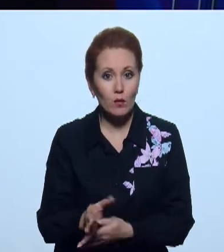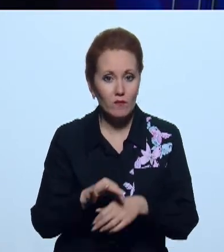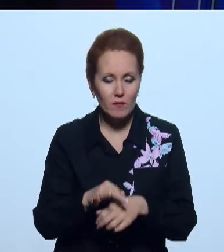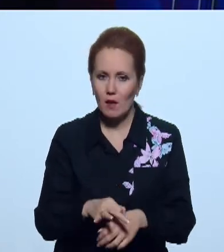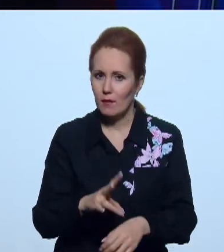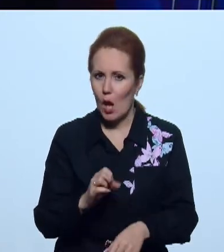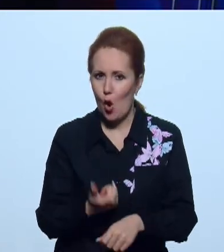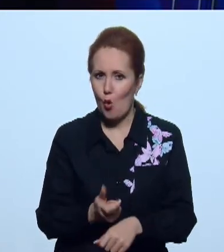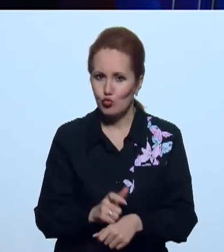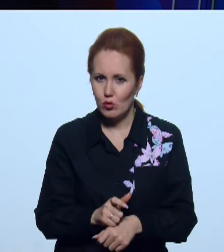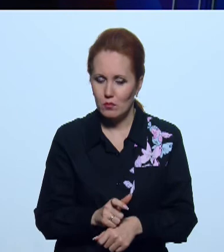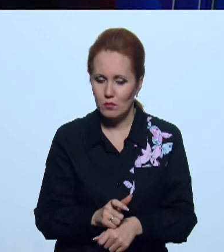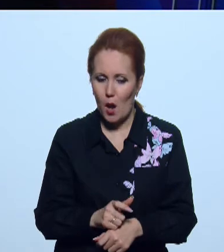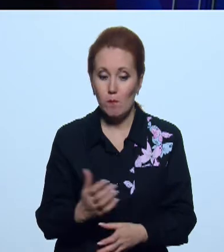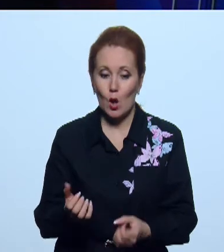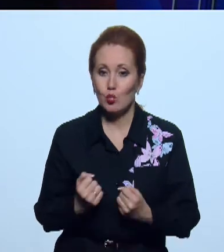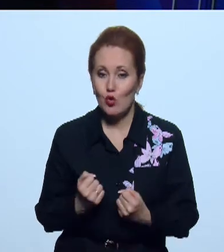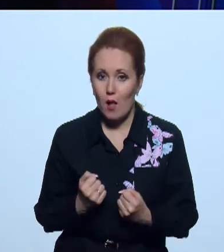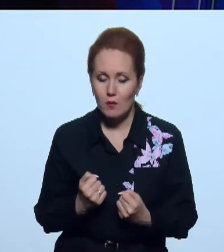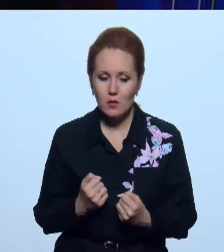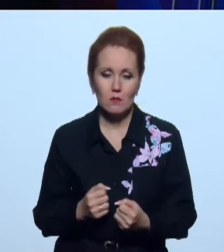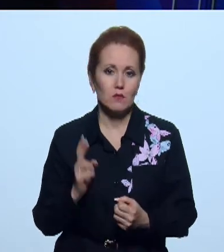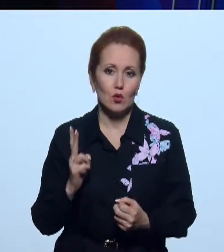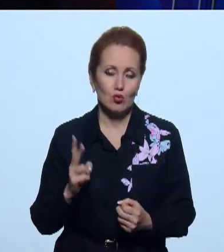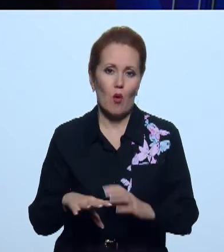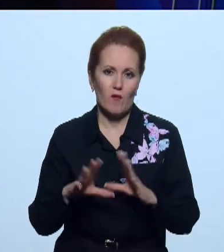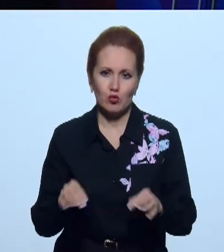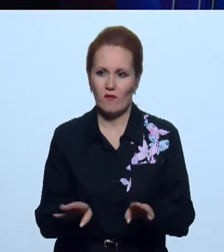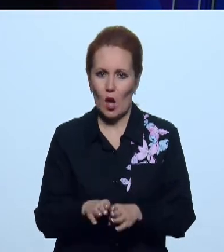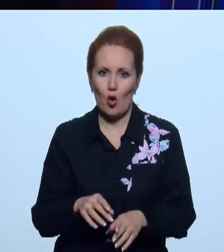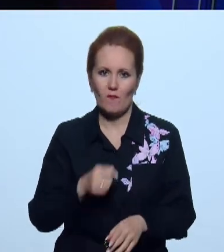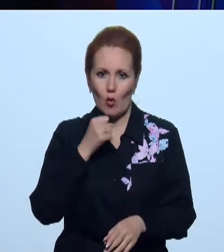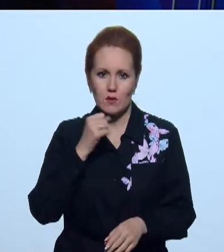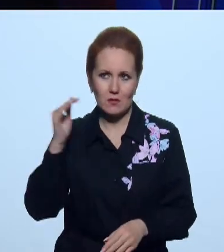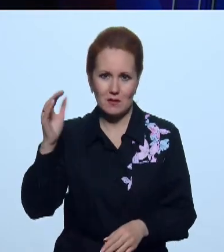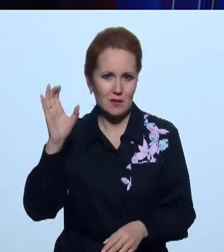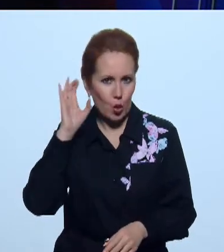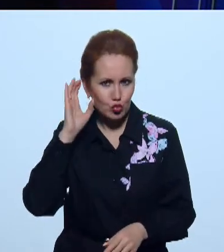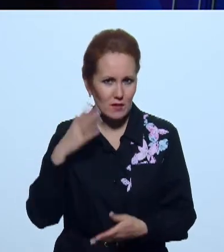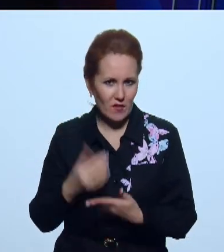не очень получалось. Ну, кто, в общем, в таком возрасте слушает своих родителей?